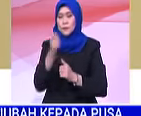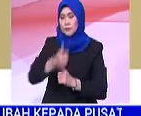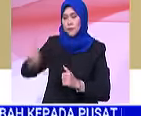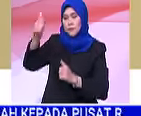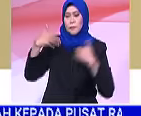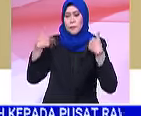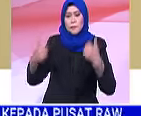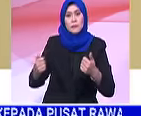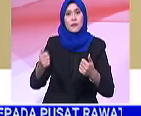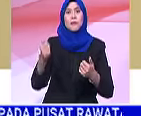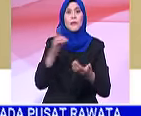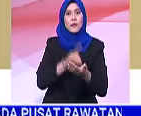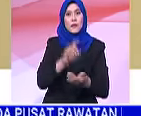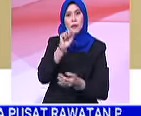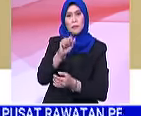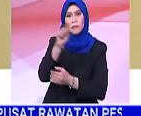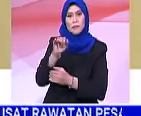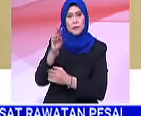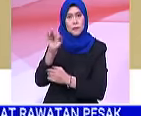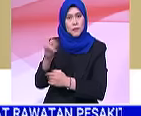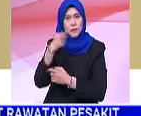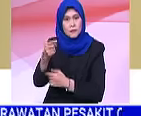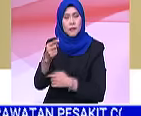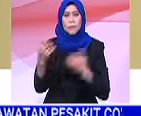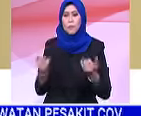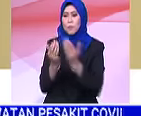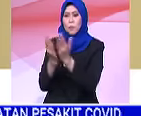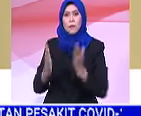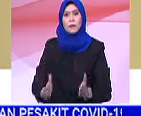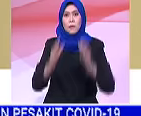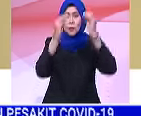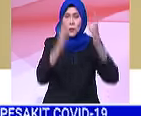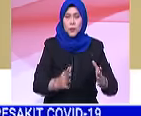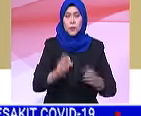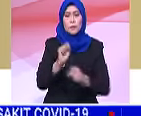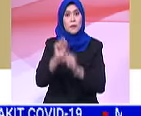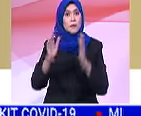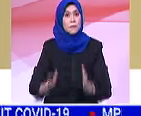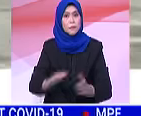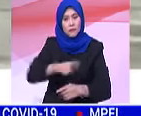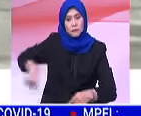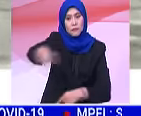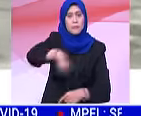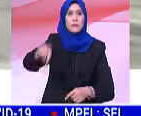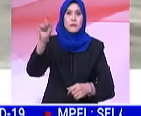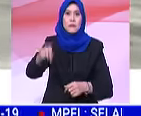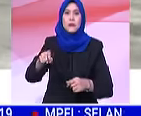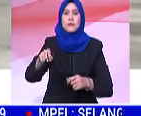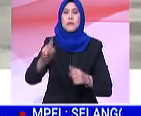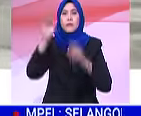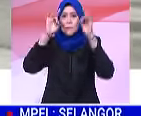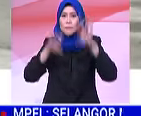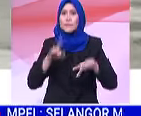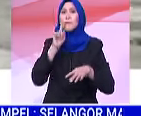Terengganu, Dr. Nur Azimi Yunus berkata, berikutan itu semua pelajar, guru dan kakitangan sekolah berkenaan menjalani ujian calitan